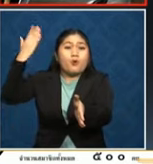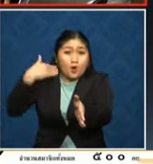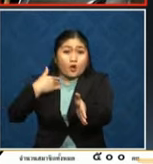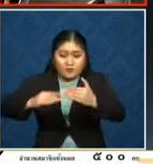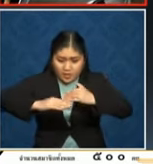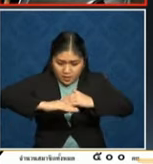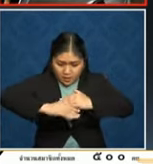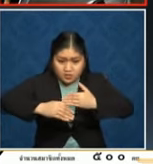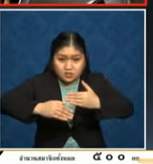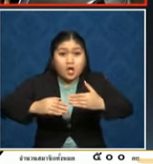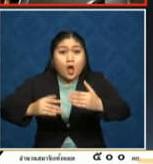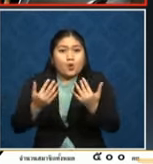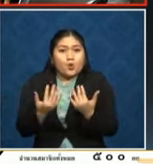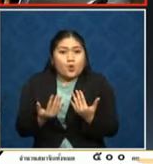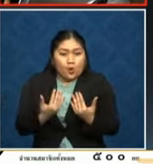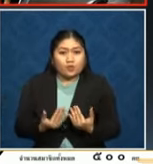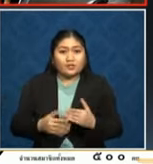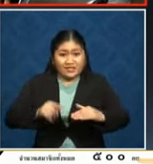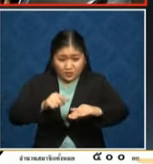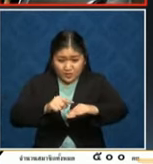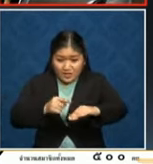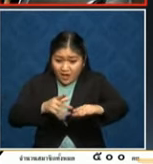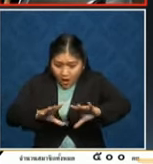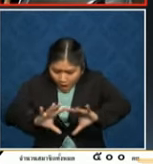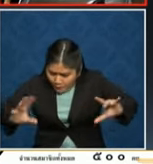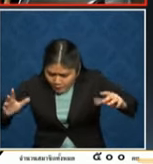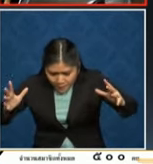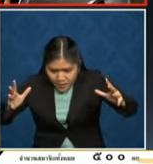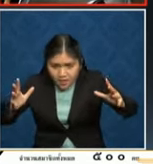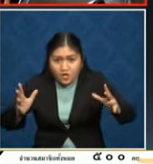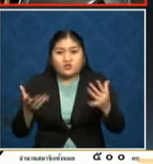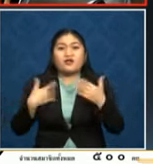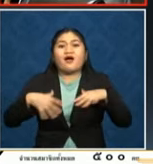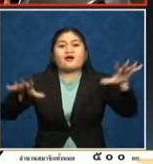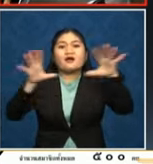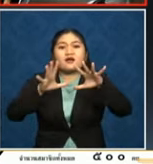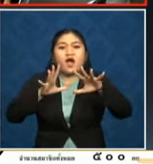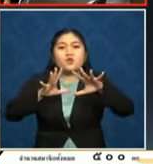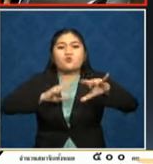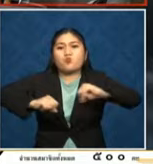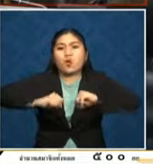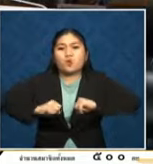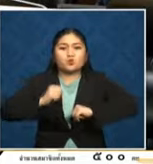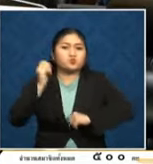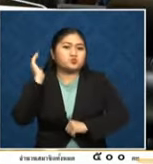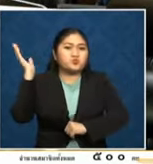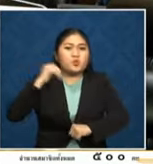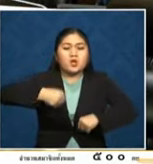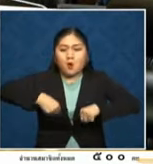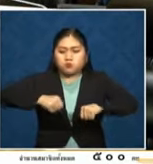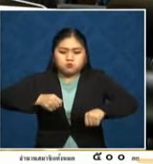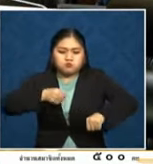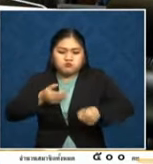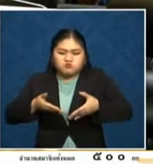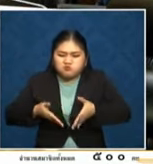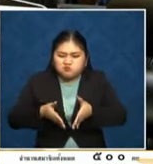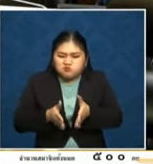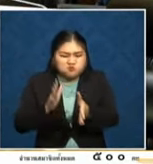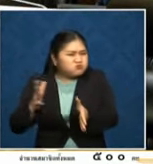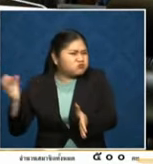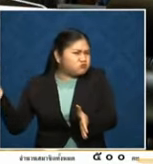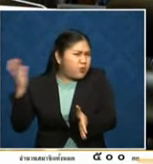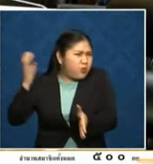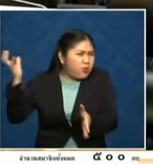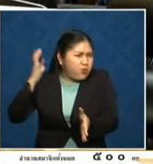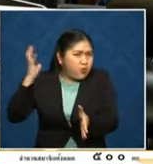ใหม่คันชะลอหายไปนะครับตรงจุดนี้กลายเป็นจุดมาเทสรถของวัยรุ่นแล้วนะครับก็สร้างความเดือดร้อนทางเสียงประชาชนนอนแทบไม่ได้นะครับก็ขอ